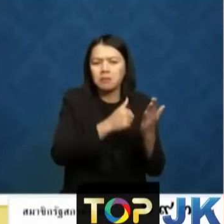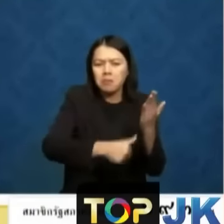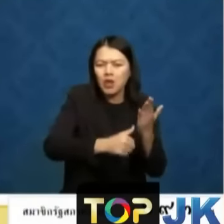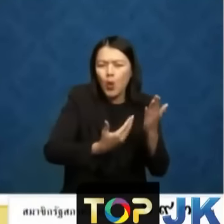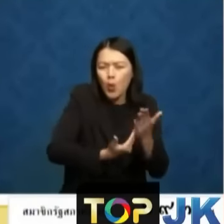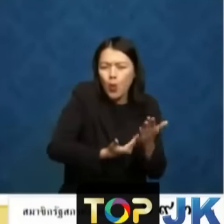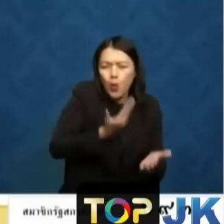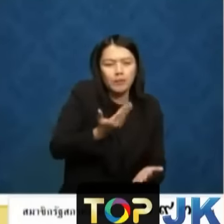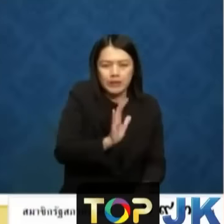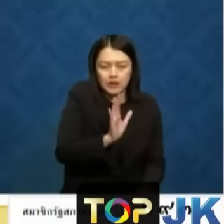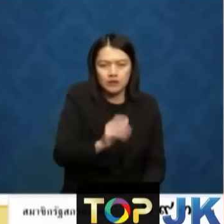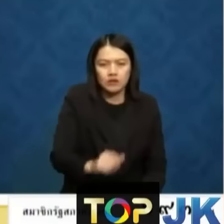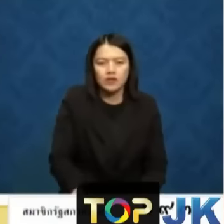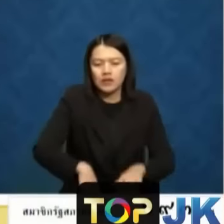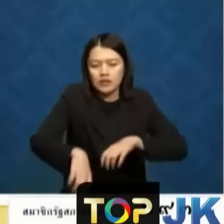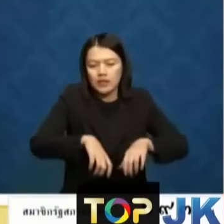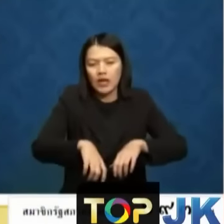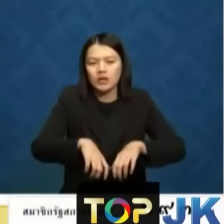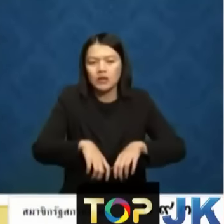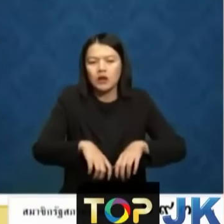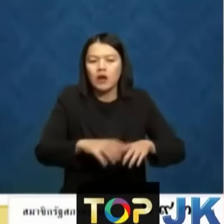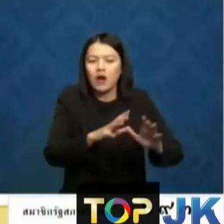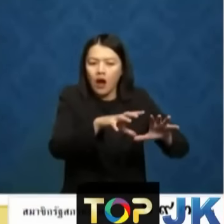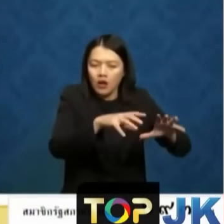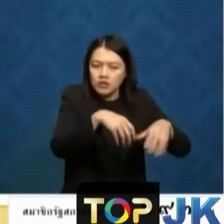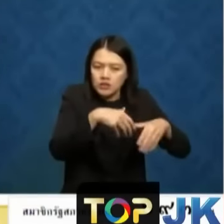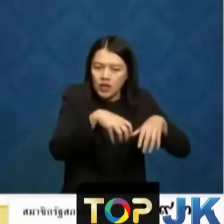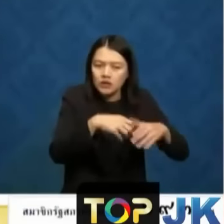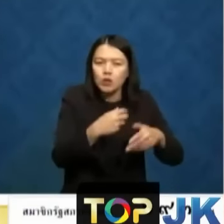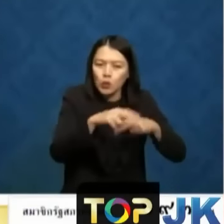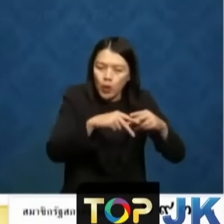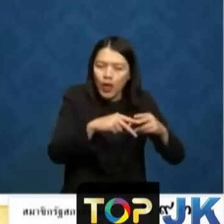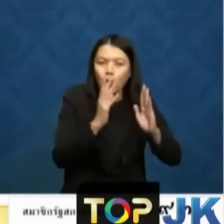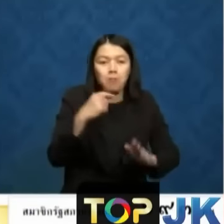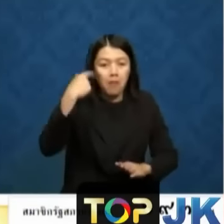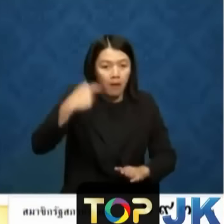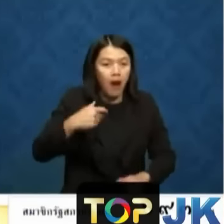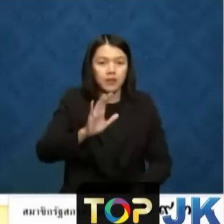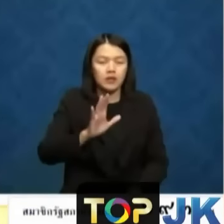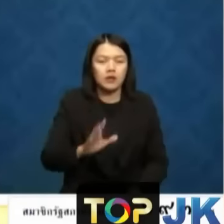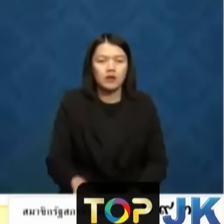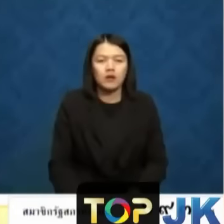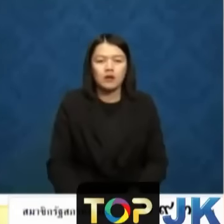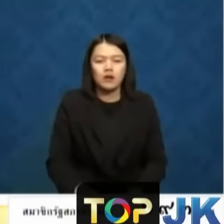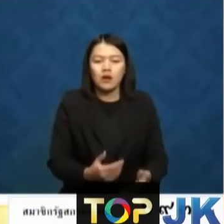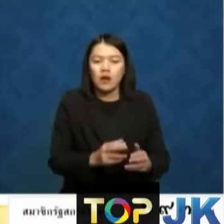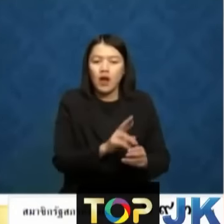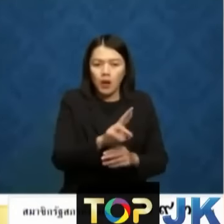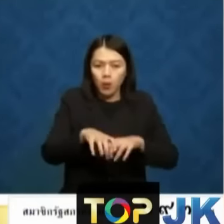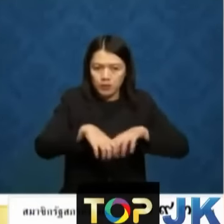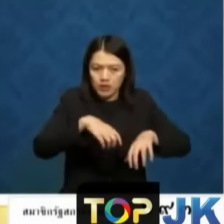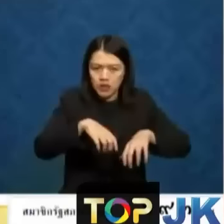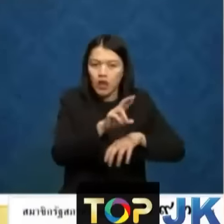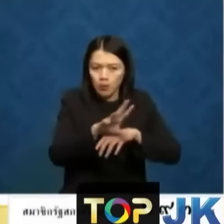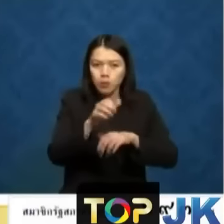รวยกว่าประเทศอื่นที่จะจัดระบบรับรองพวกเขาเหล่านี้ในท้ายที่สุดนะคะการที่จัดระบบรับรองอย่างเป็นระบบจะ